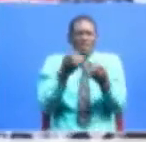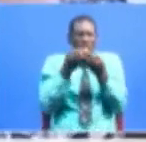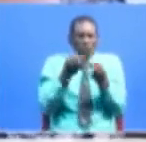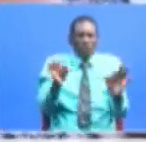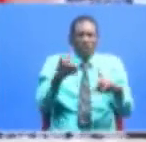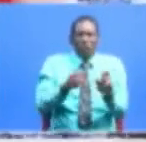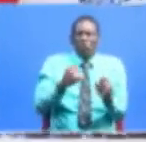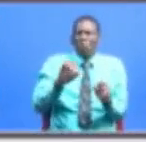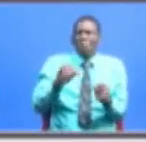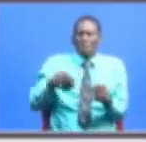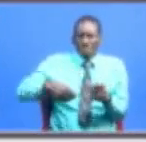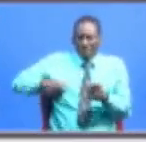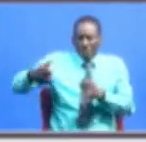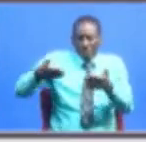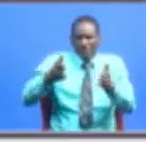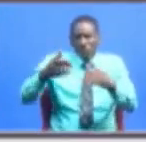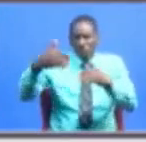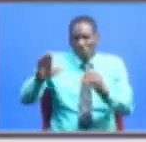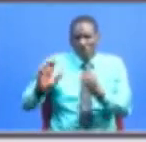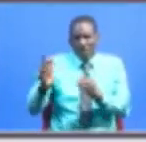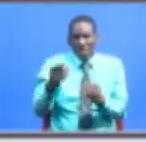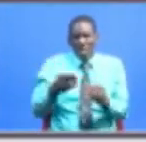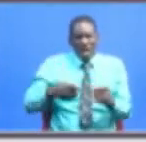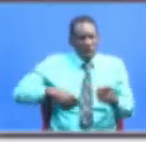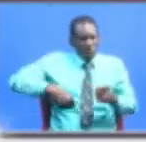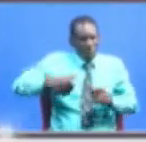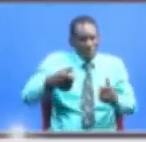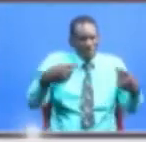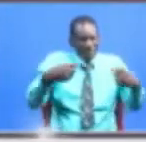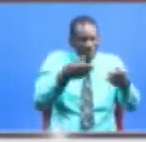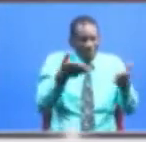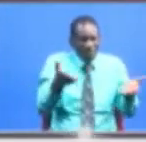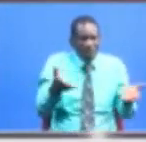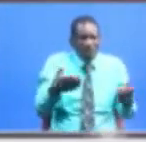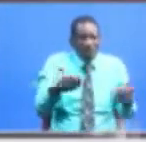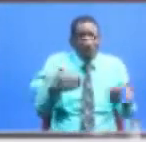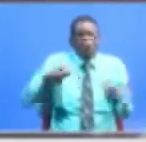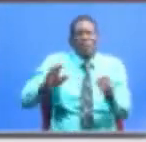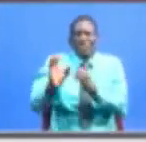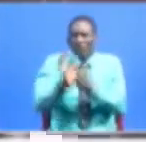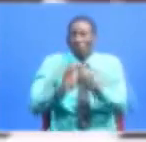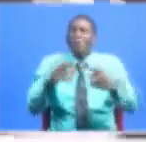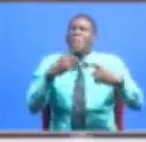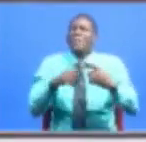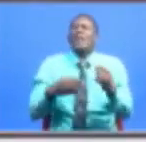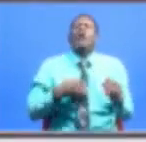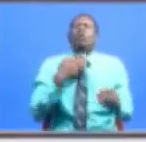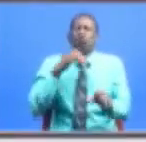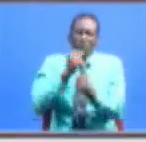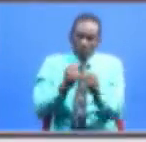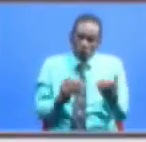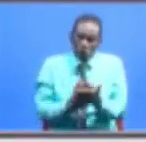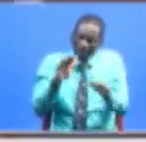was importing billet, I was importing wire rod, but my dream was that I want to make sure that